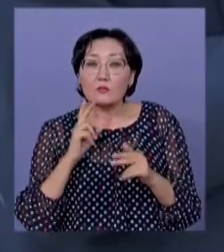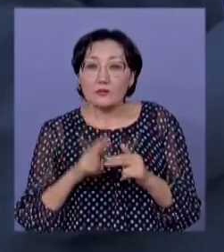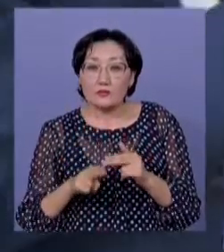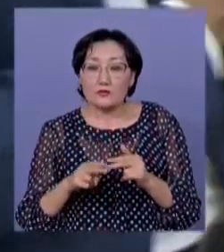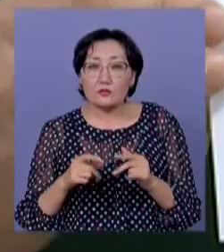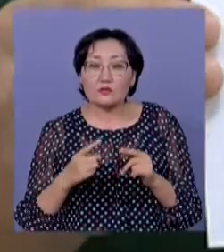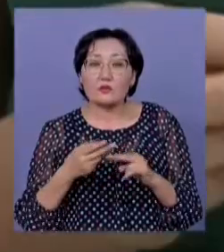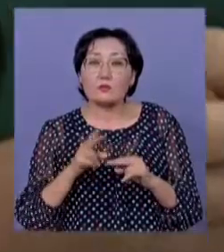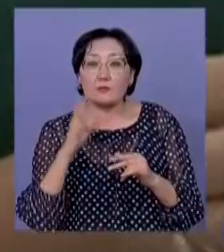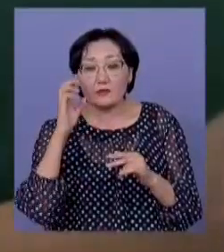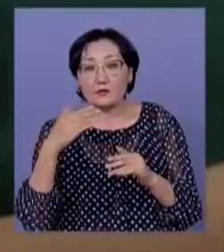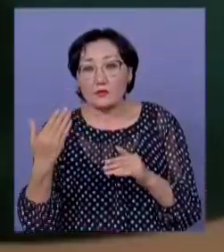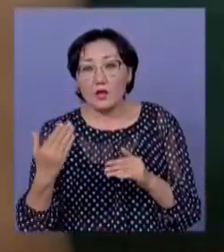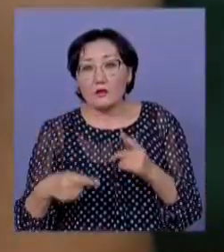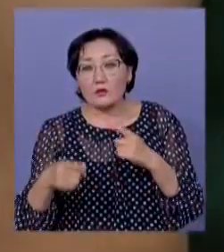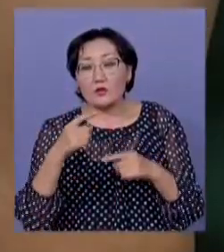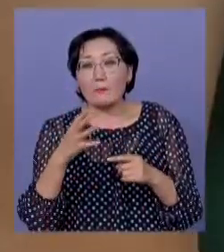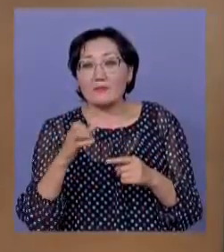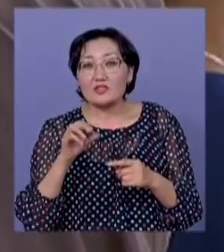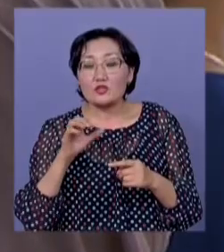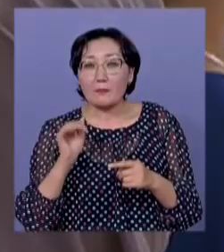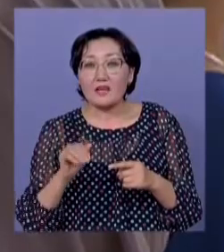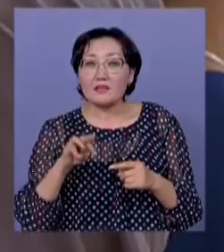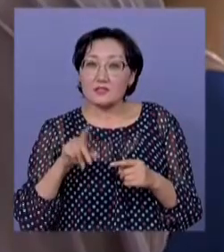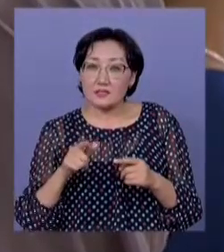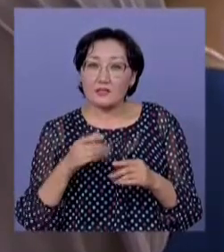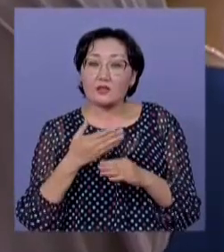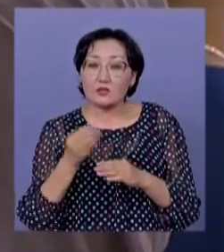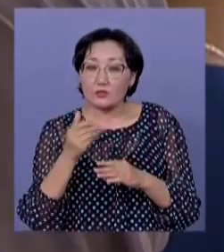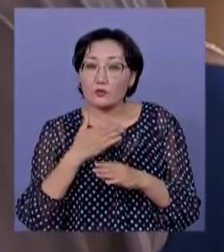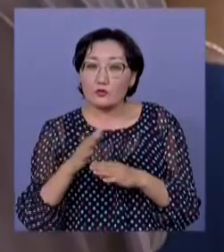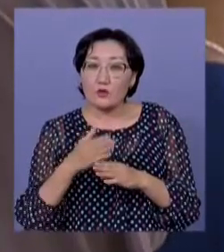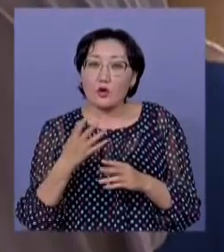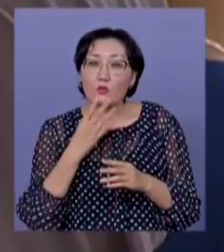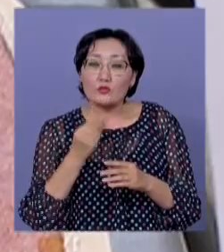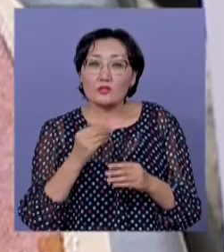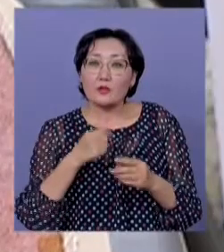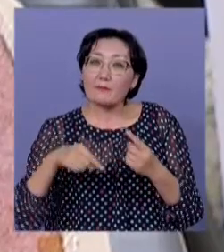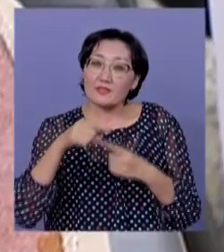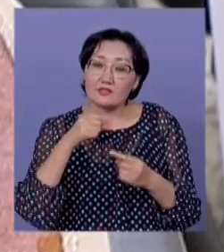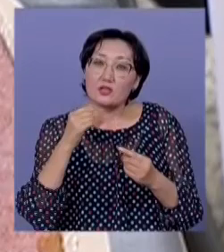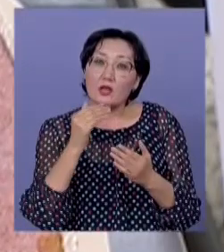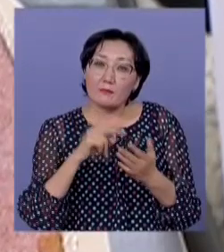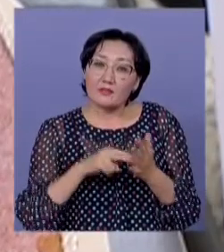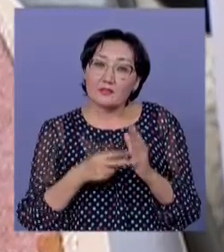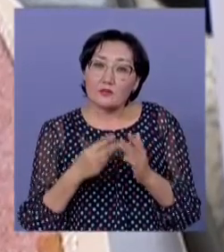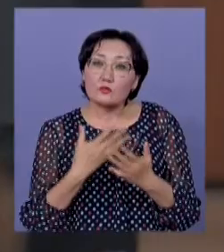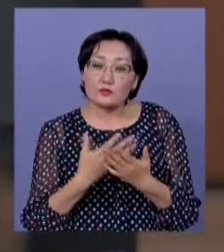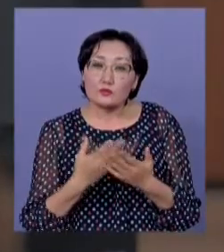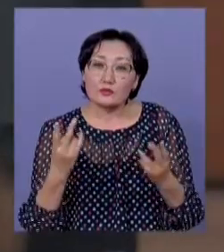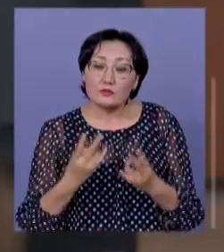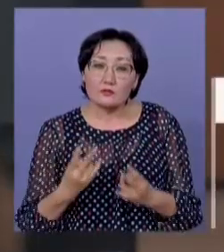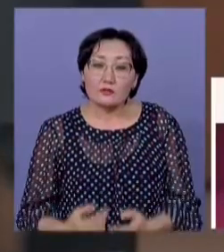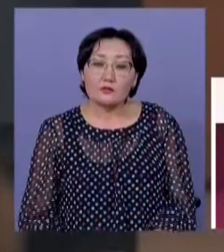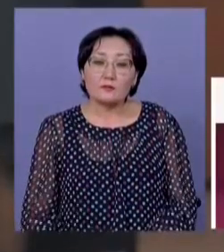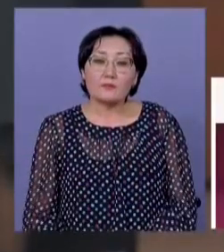кетуші мемлекет тарапынан қайтарымсыз 500 мың теңге қарастырылыпты. Бірақ ол үшін өздерінің бизнес жоспарларын қорғаулары шарт. Тігін ательесін